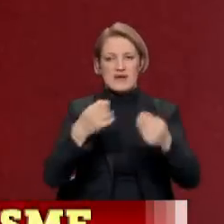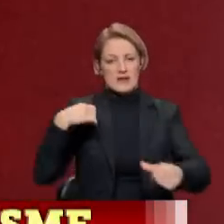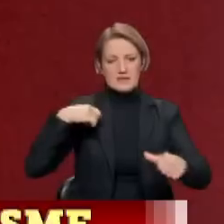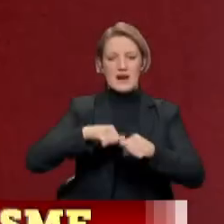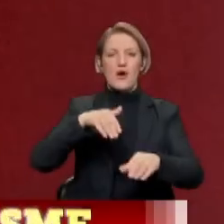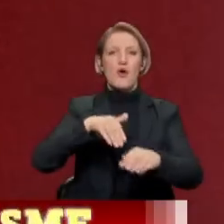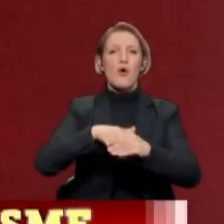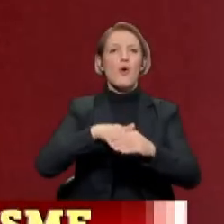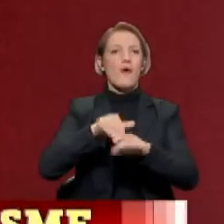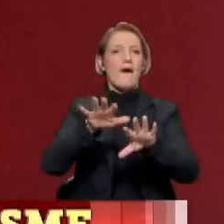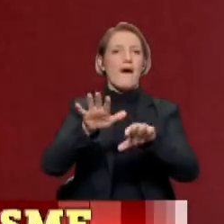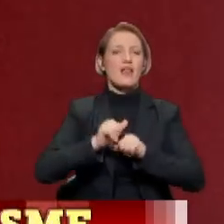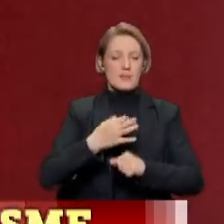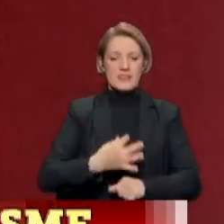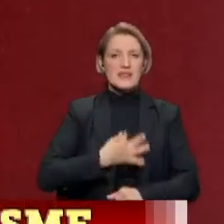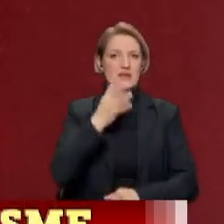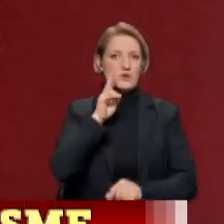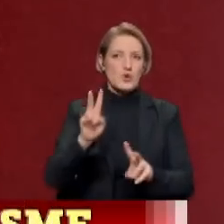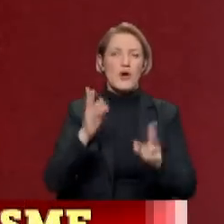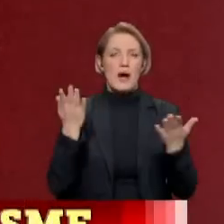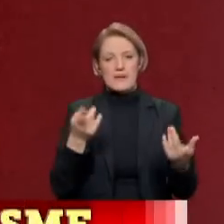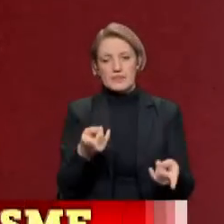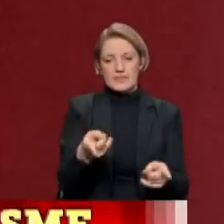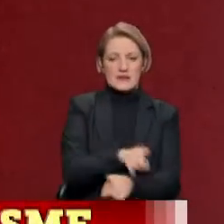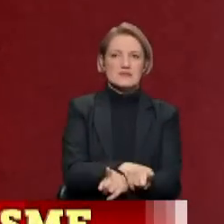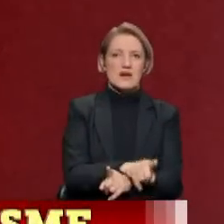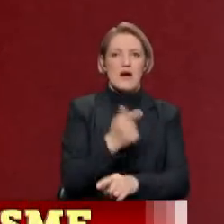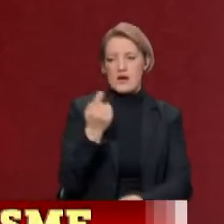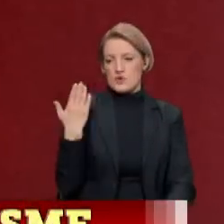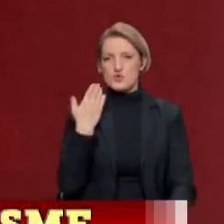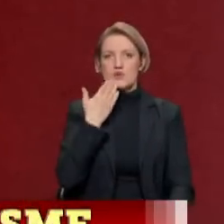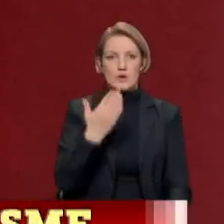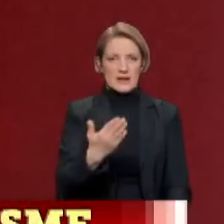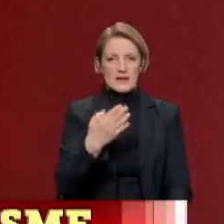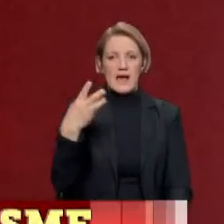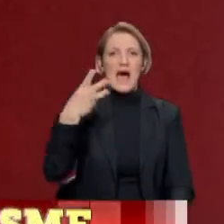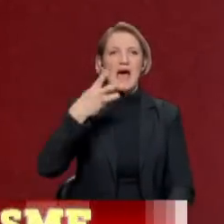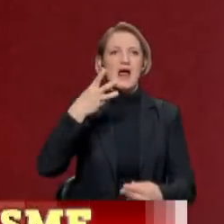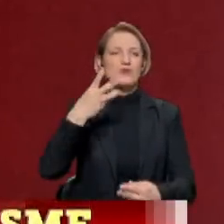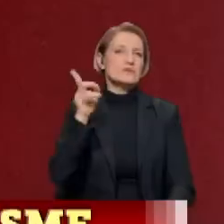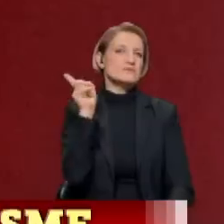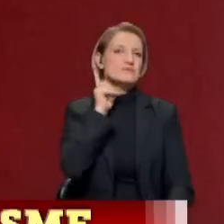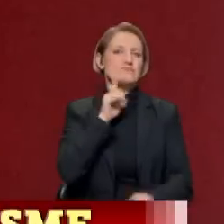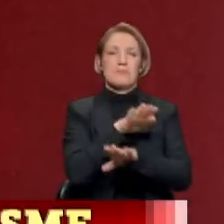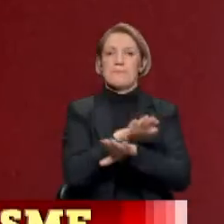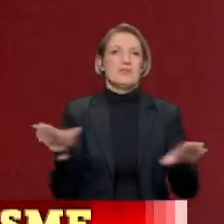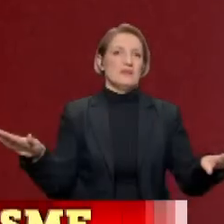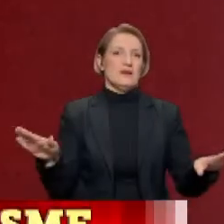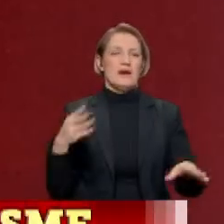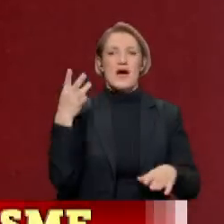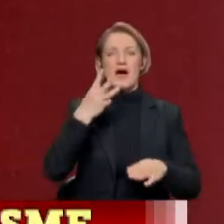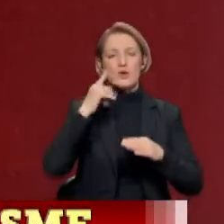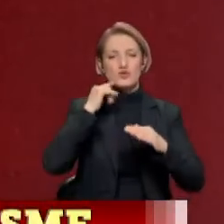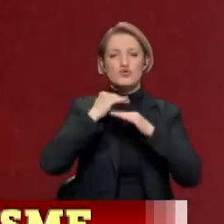oy konsolide etme niyetini görüyoruz. Fakat tam tersi. Az önce de söyledim, Erdoğan efsanesi artık bitti diye. Erdoğan artık